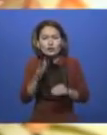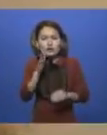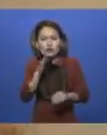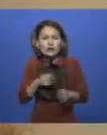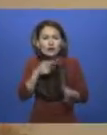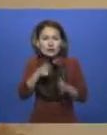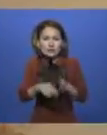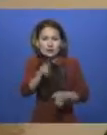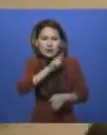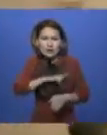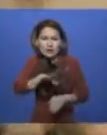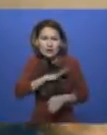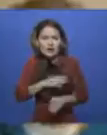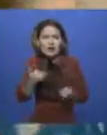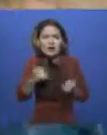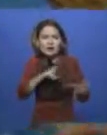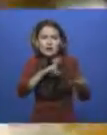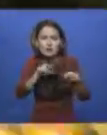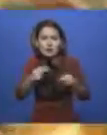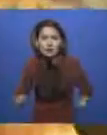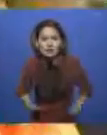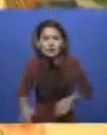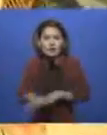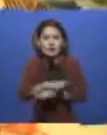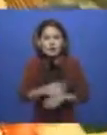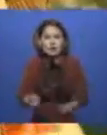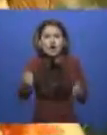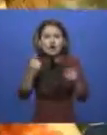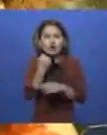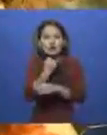Бүгінде бейбіт өмірдің игілігін көріп отырған майдангер ендігі арманын ұлы жеңістің 70